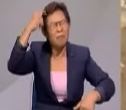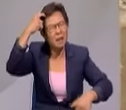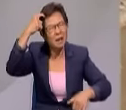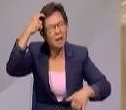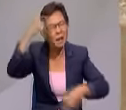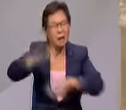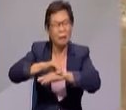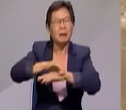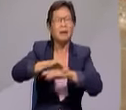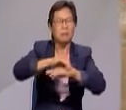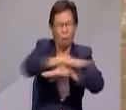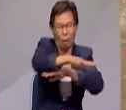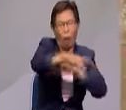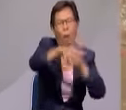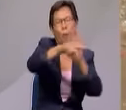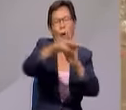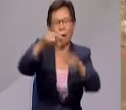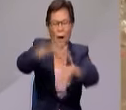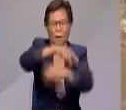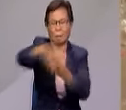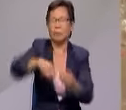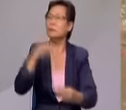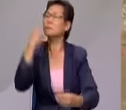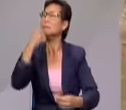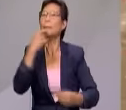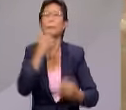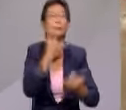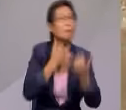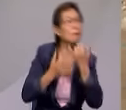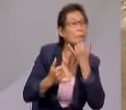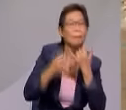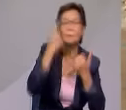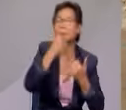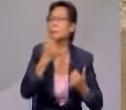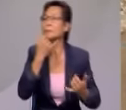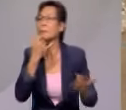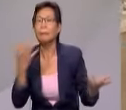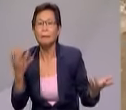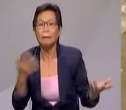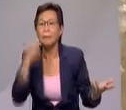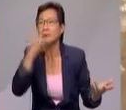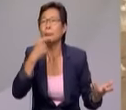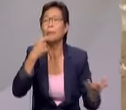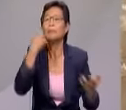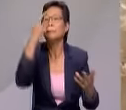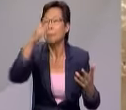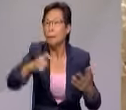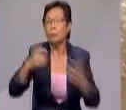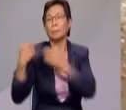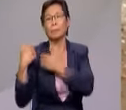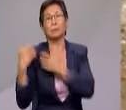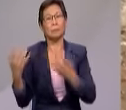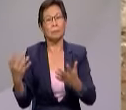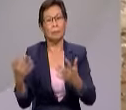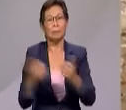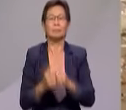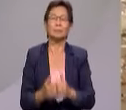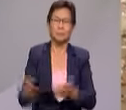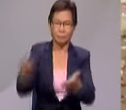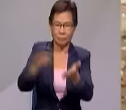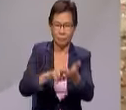kepada alam sekitar. Siapa yang harus dipersalahkan? Siapa yang harus bertanggungjawab? Ashraf Zuhairi,